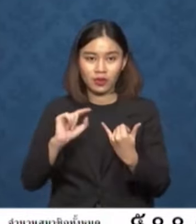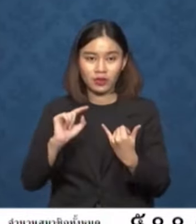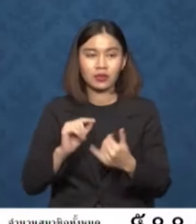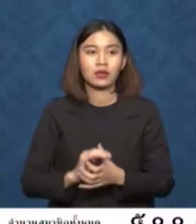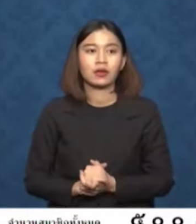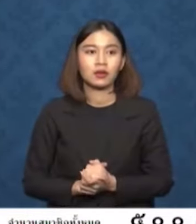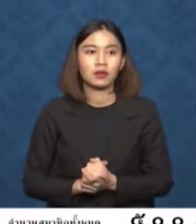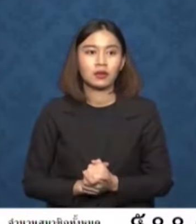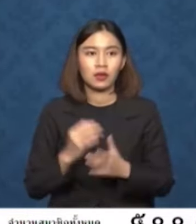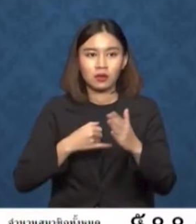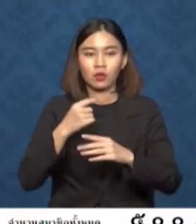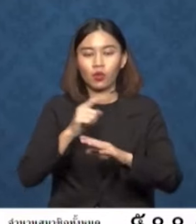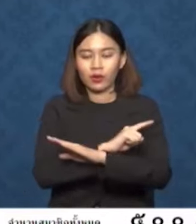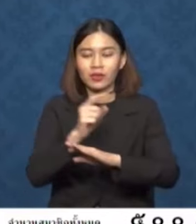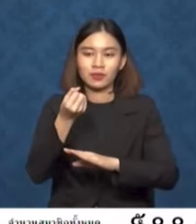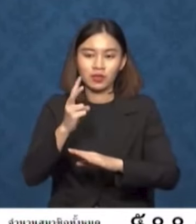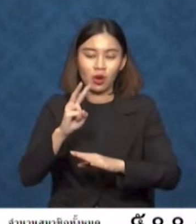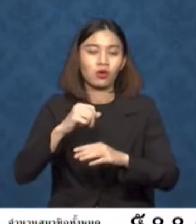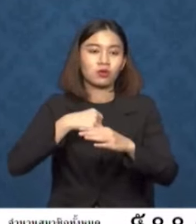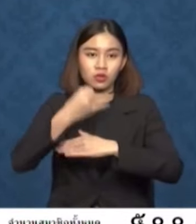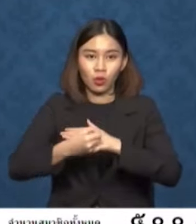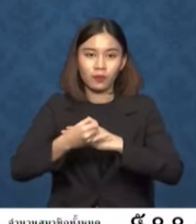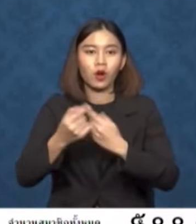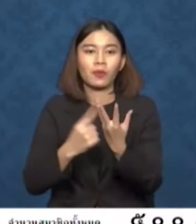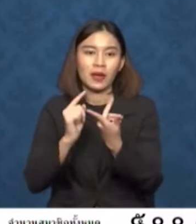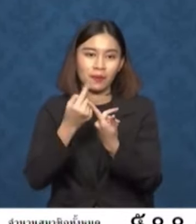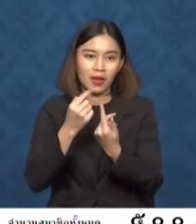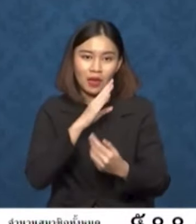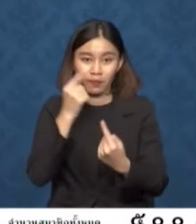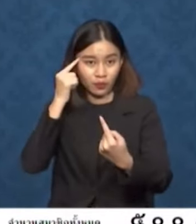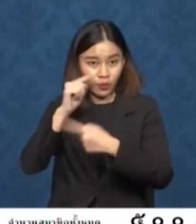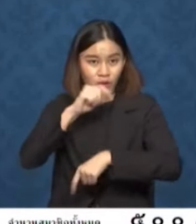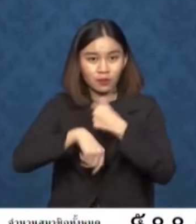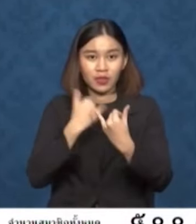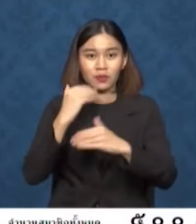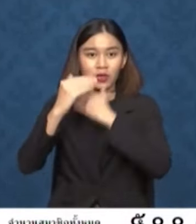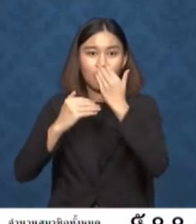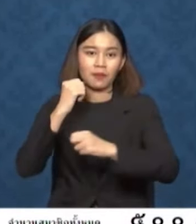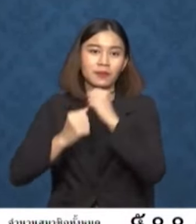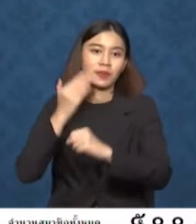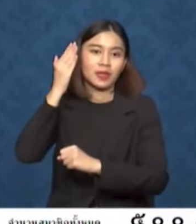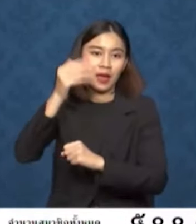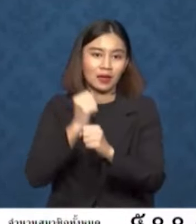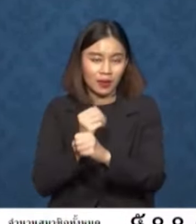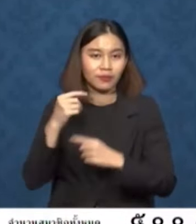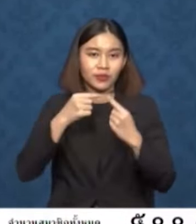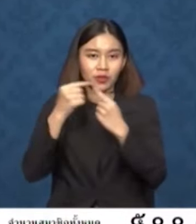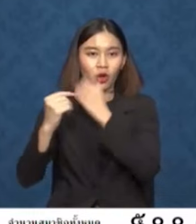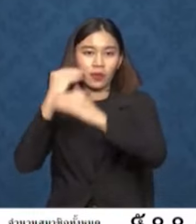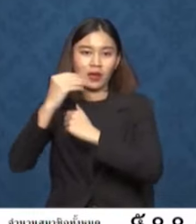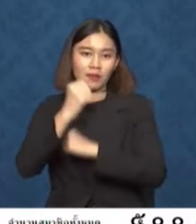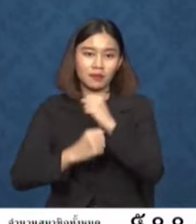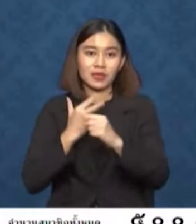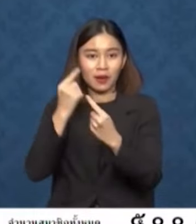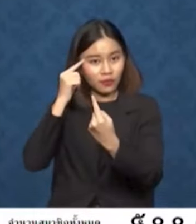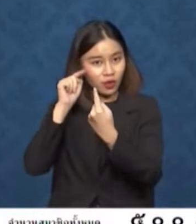ก็จะจบ 12ค่อยมานับแต่ถ้ามันไม่เข้าเป้าปีนี้มันดีขึ้นบ้างปีหน้าทำต่อปีืนทำต่อ 3ปี